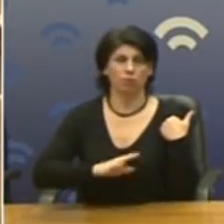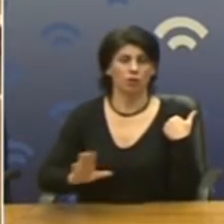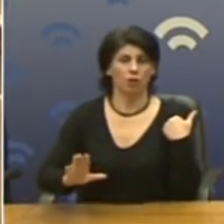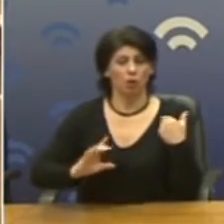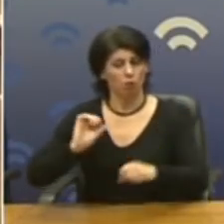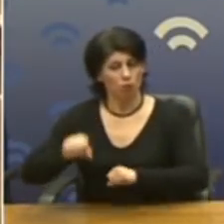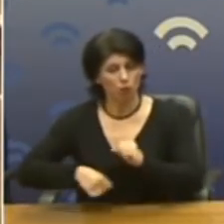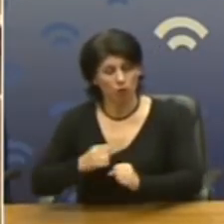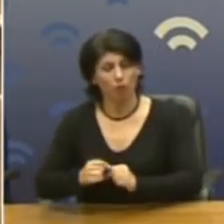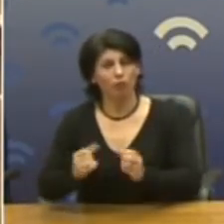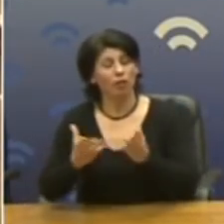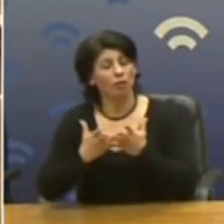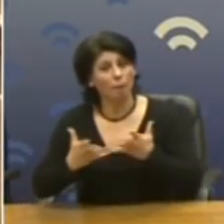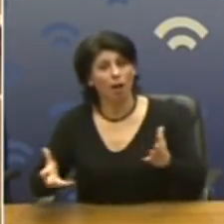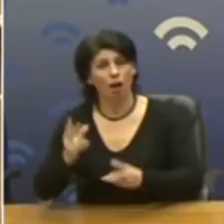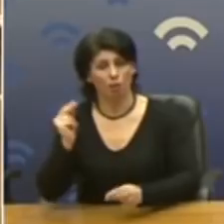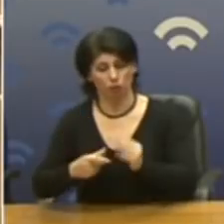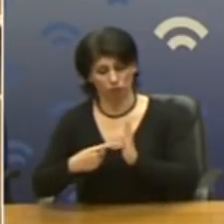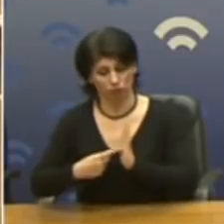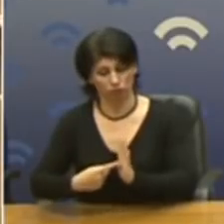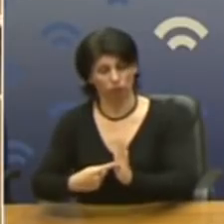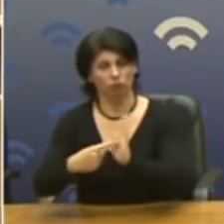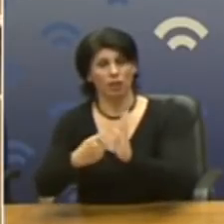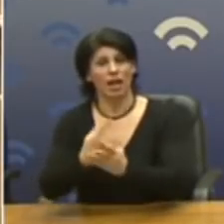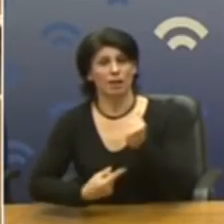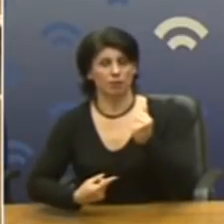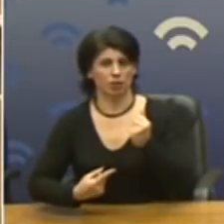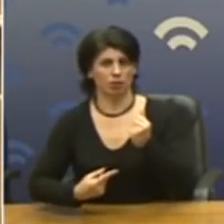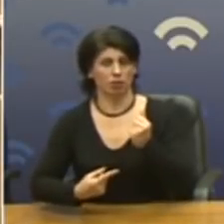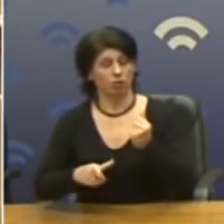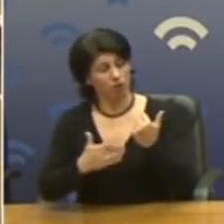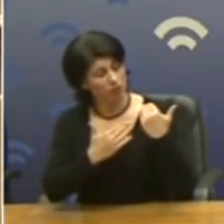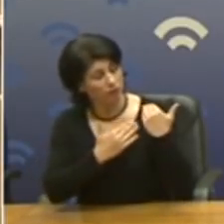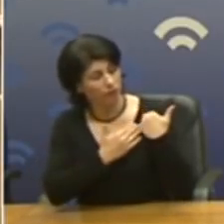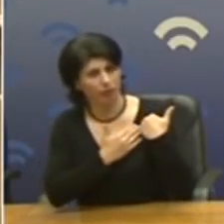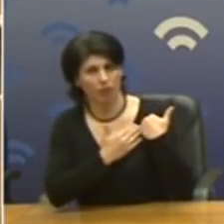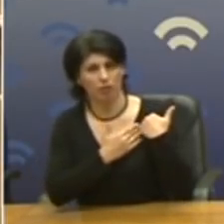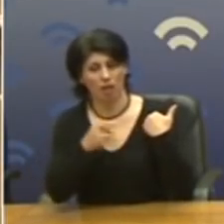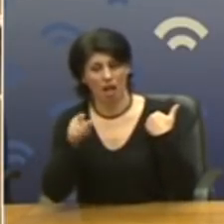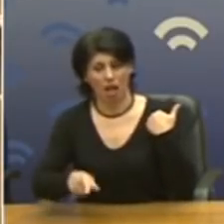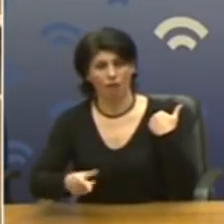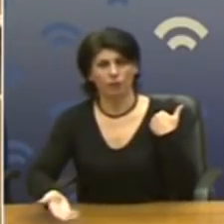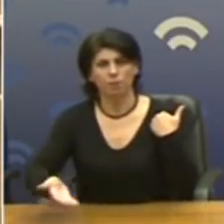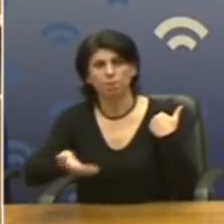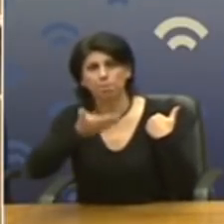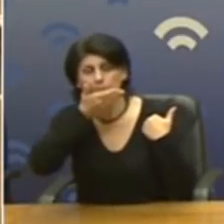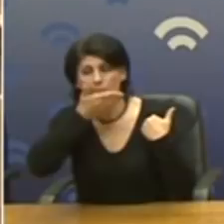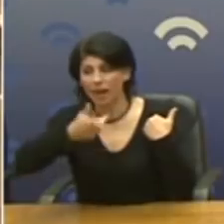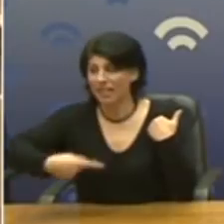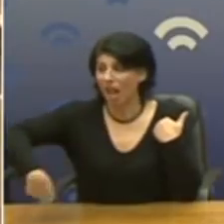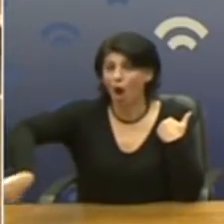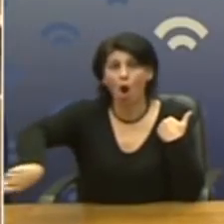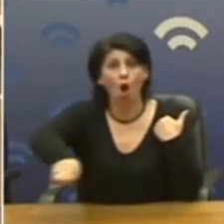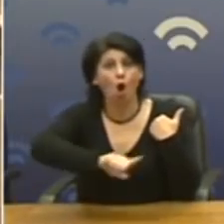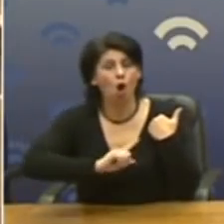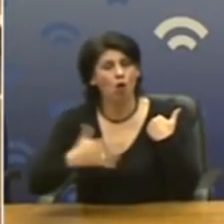οξυμένα προβλήματα και αναδεικνύει τις ελλείψεις και τις ευθύνες. Και αυτή η φήμωση αφορά και